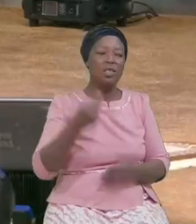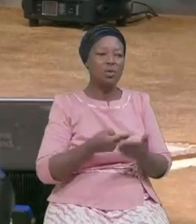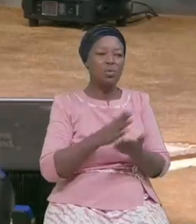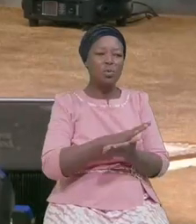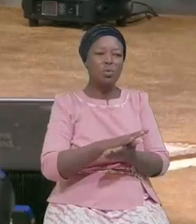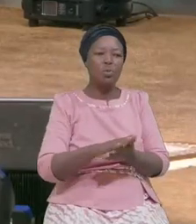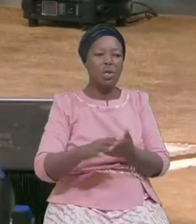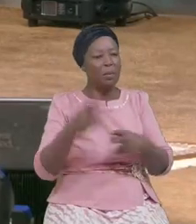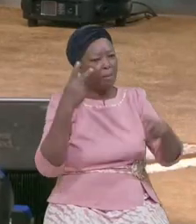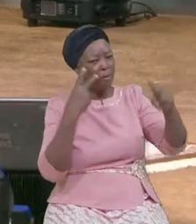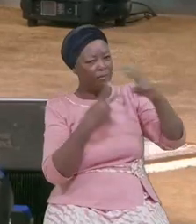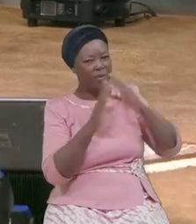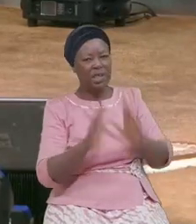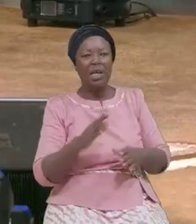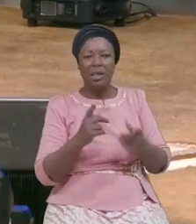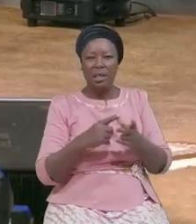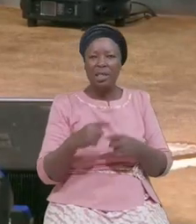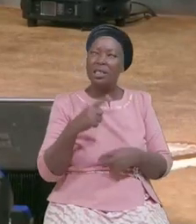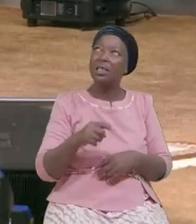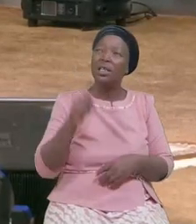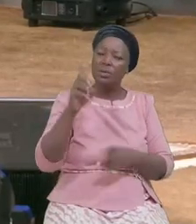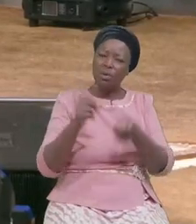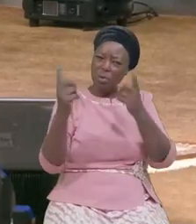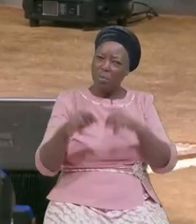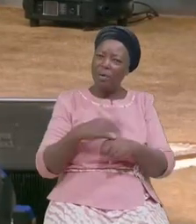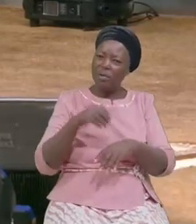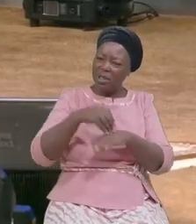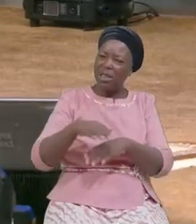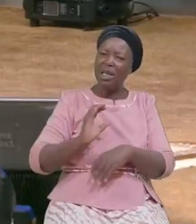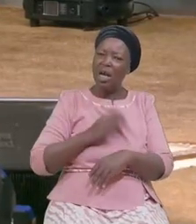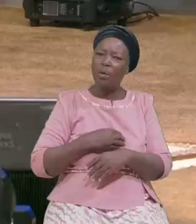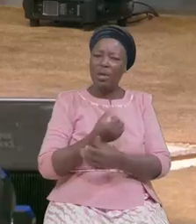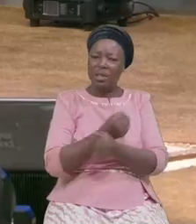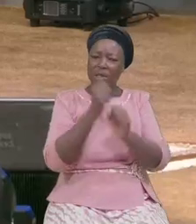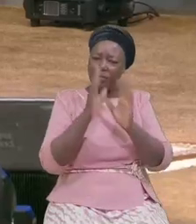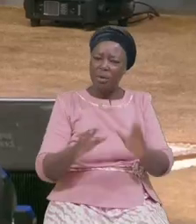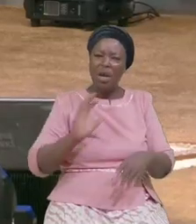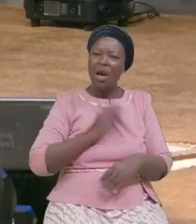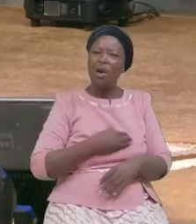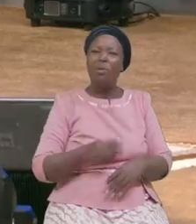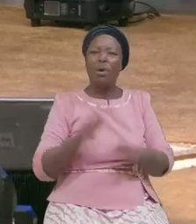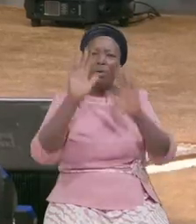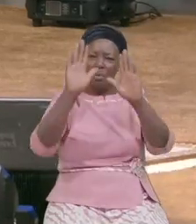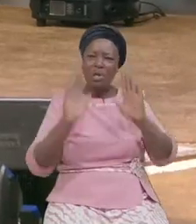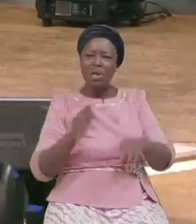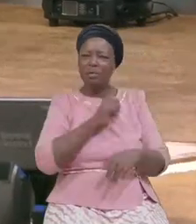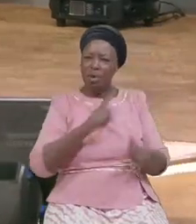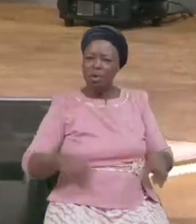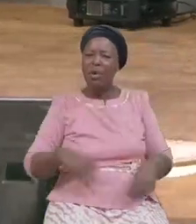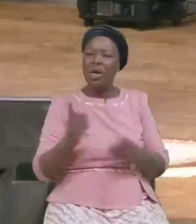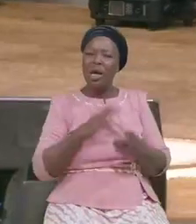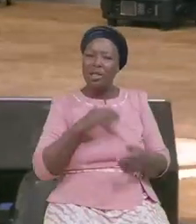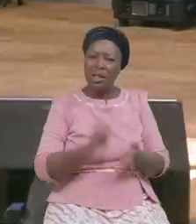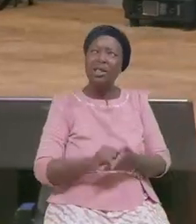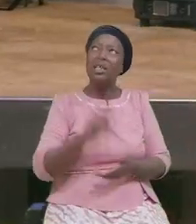venait, il a dit qu'il allait envoyer notre rédempteur, notre sauveur, notre Messie. Il a dit qu'il allait envoyer